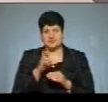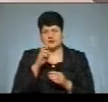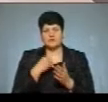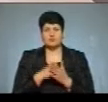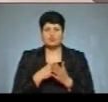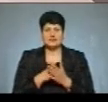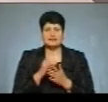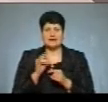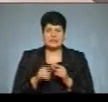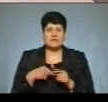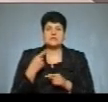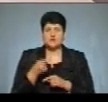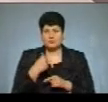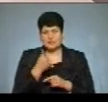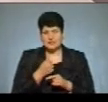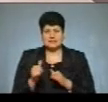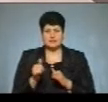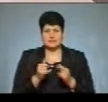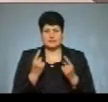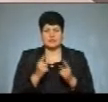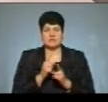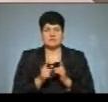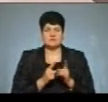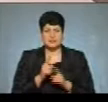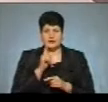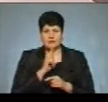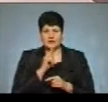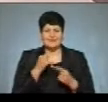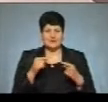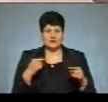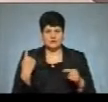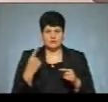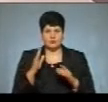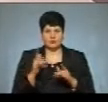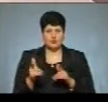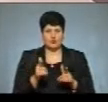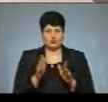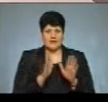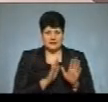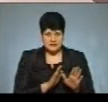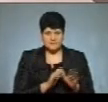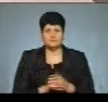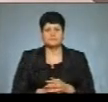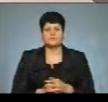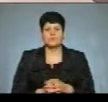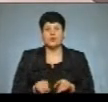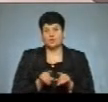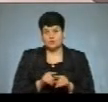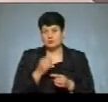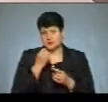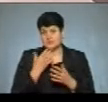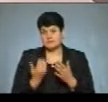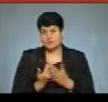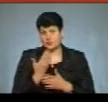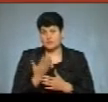бюджеті на наступний рік, забезпечить помітні зміни, поки інші області будуть готуватися. Отож, позитивна новина,